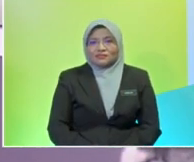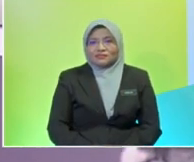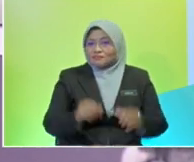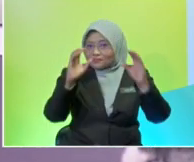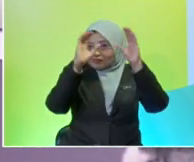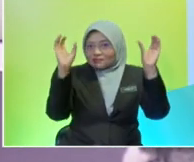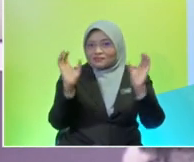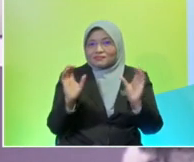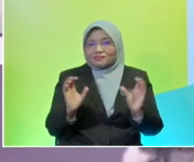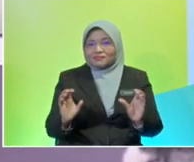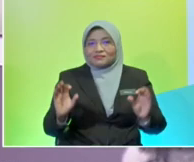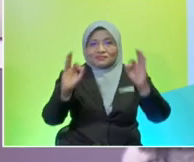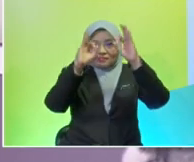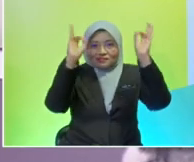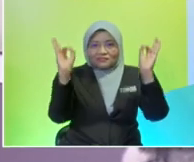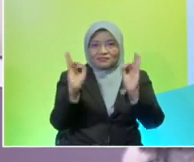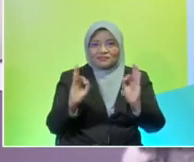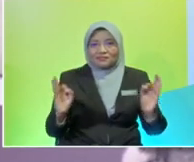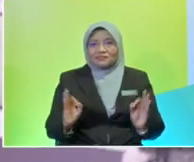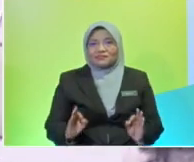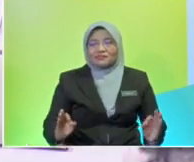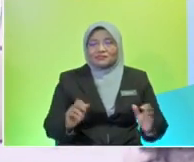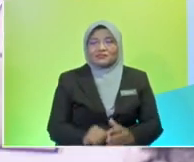itu adalah cuaca saji jadi